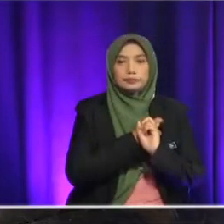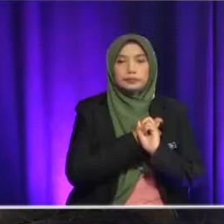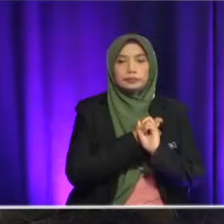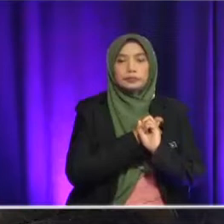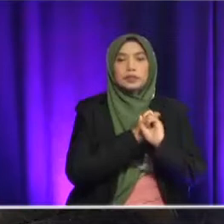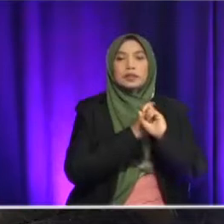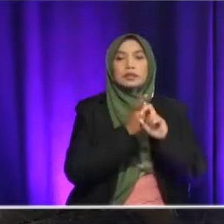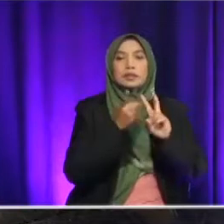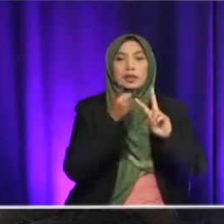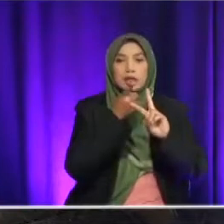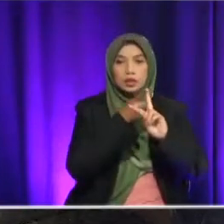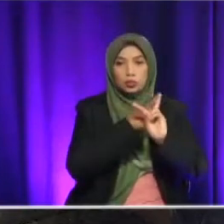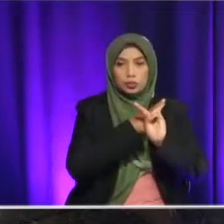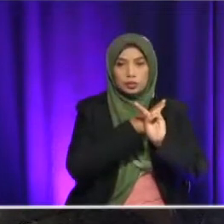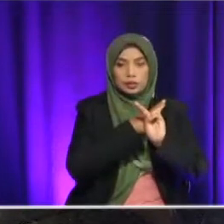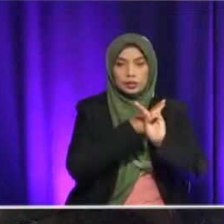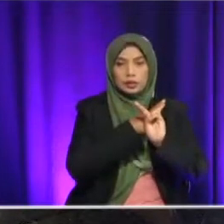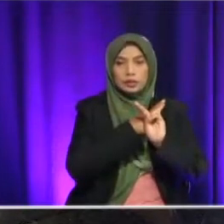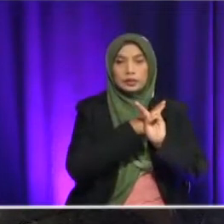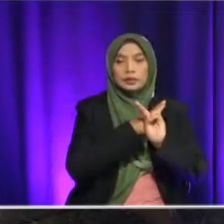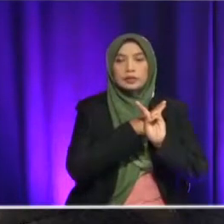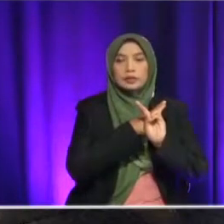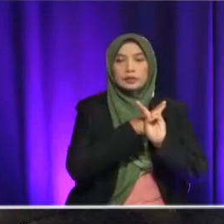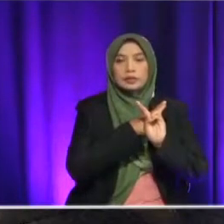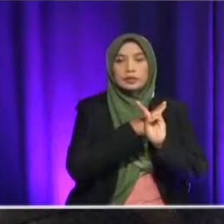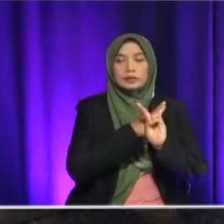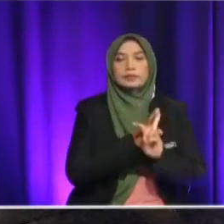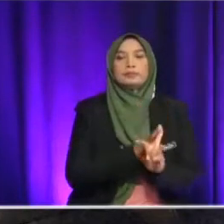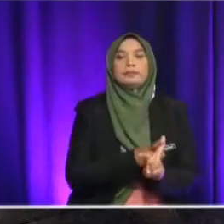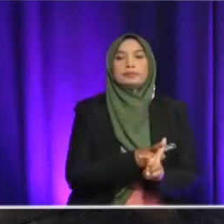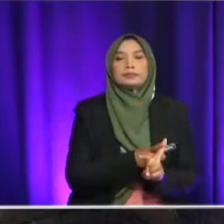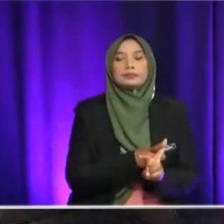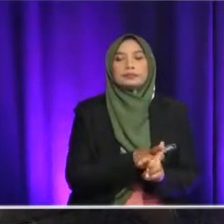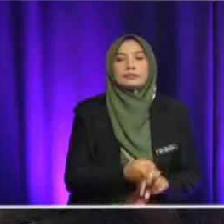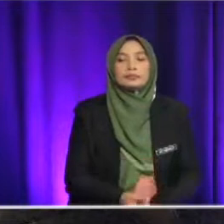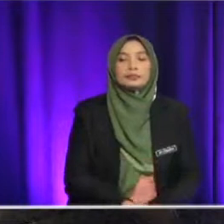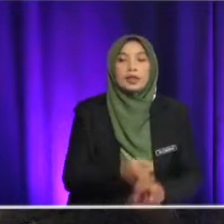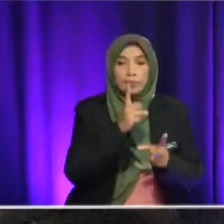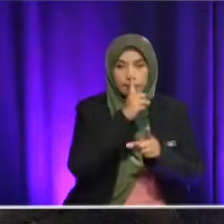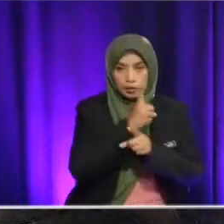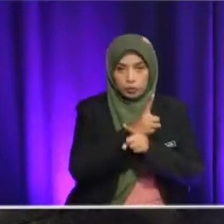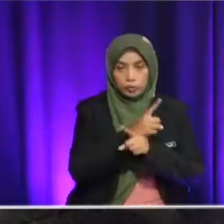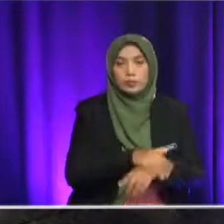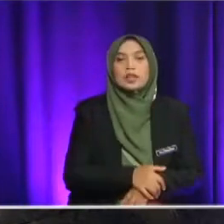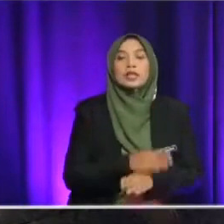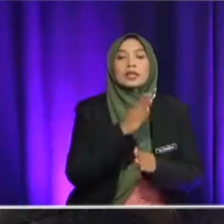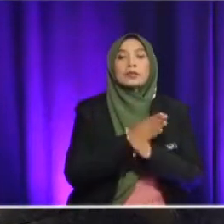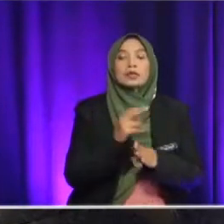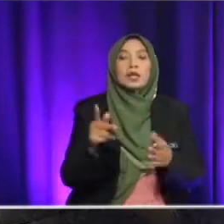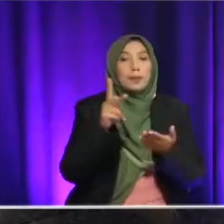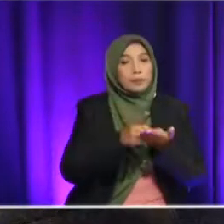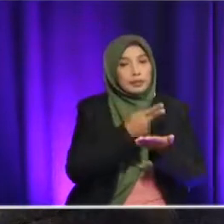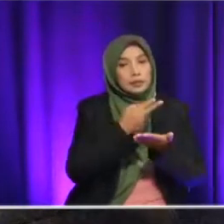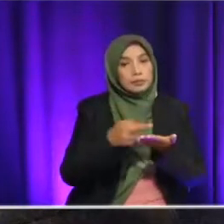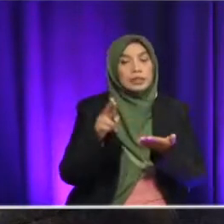Okay. Kedua? Okay. Dan kemudian ada ke mana tumpah kuah kalau tidak ke nasi? Betul. Tapi Dan yang sebenarnya peribahasa ini dia ada